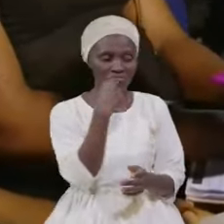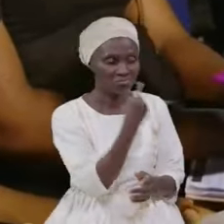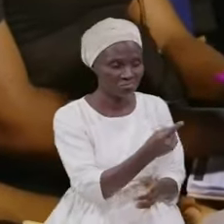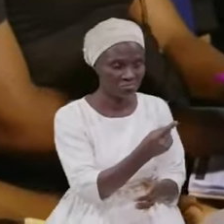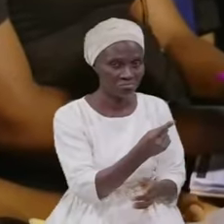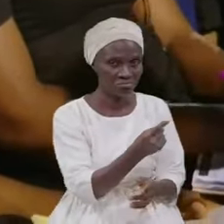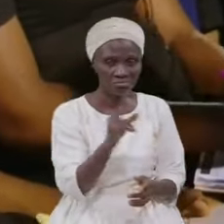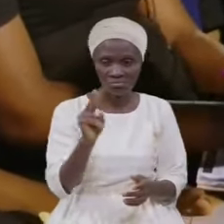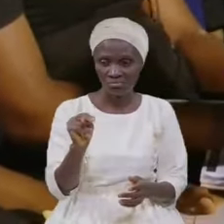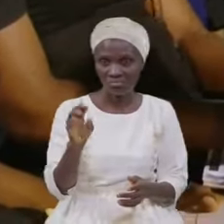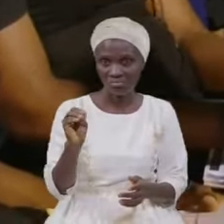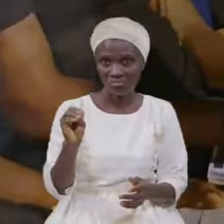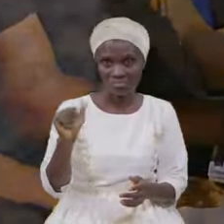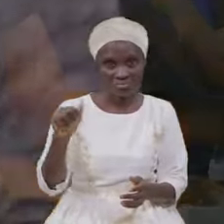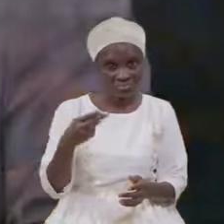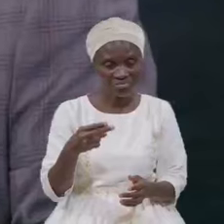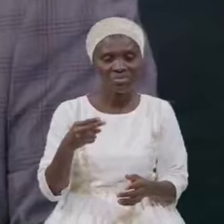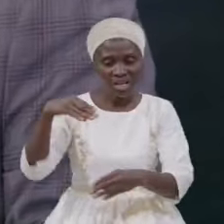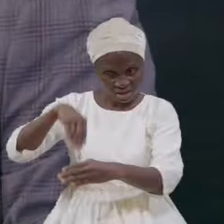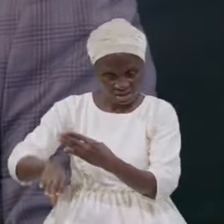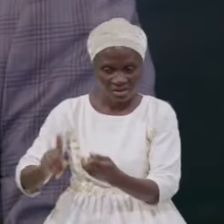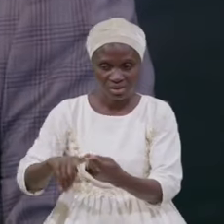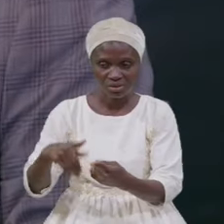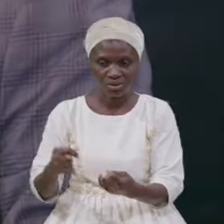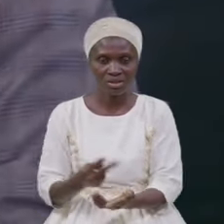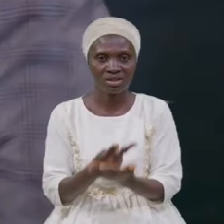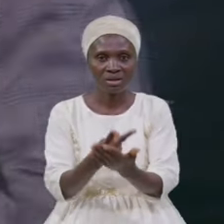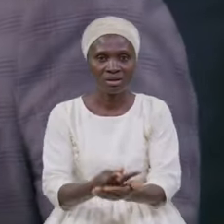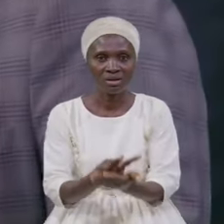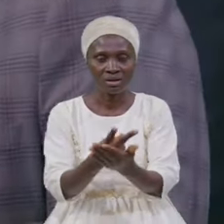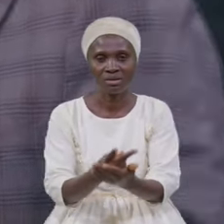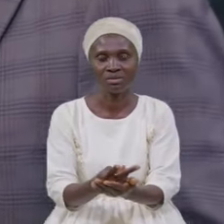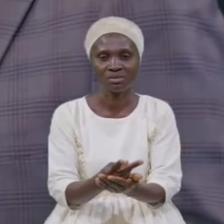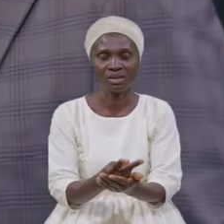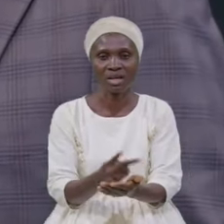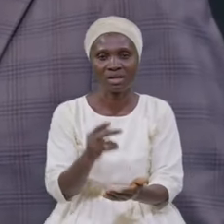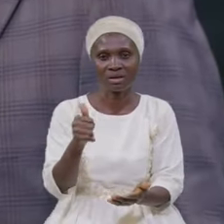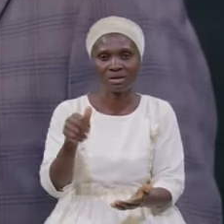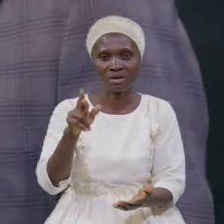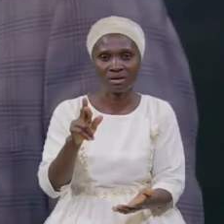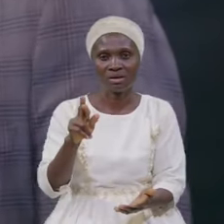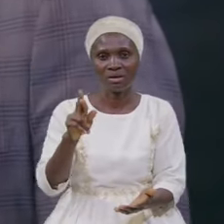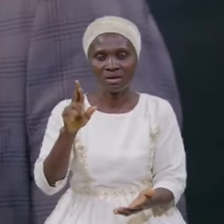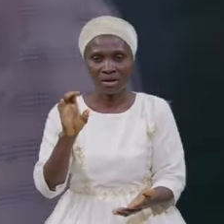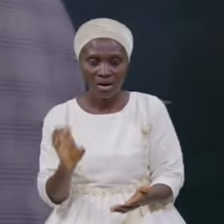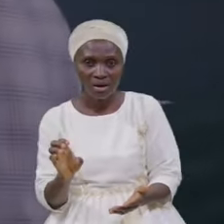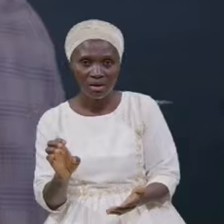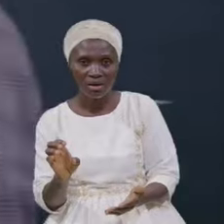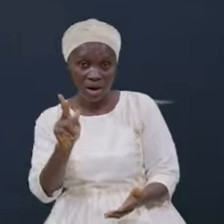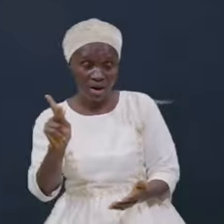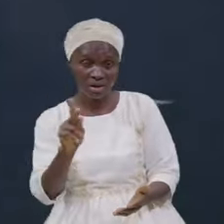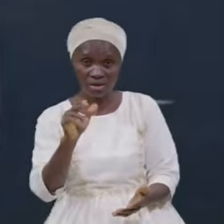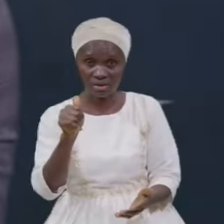est entrée. Les trois fils sont entrés. Les trois épouses sont entrées.